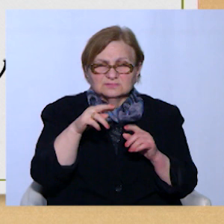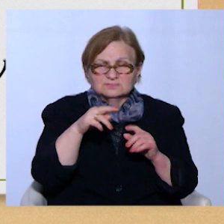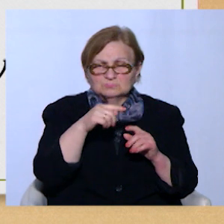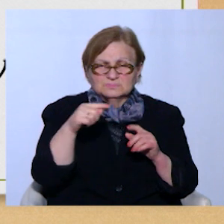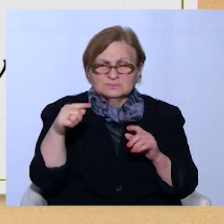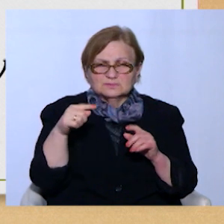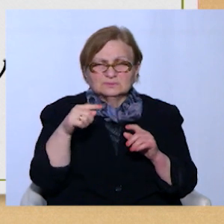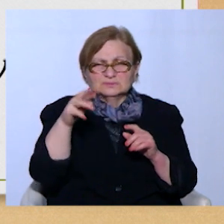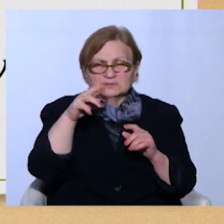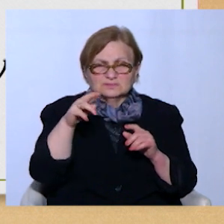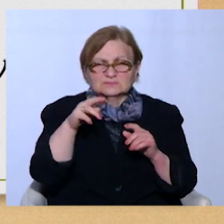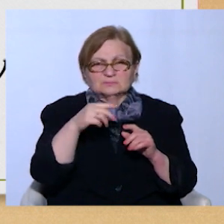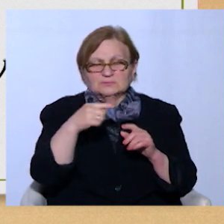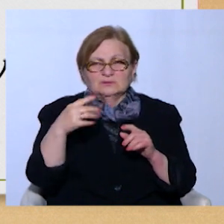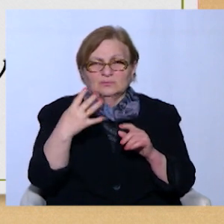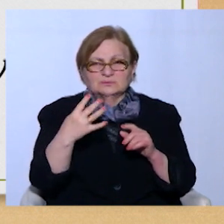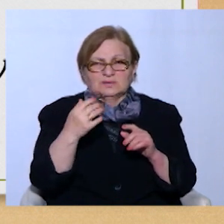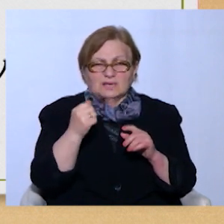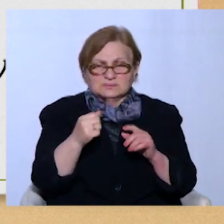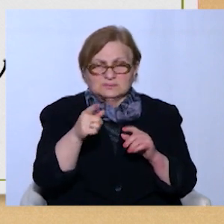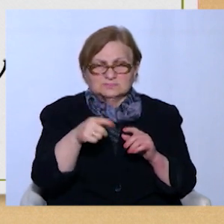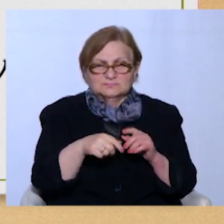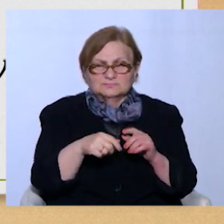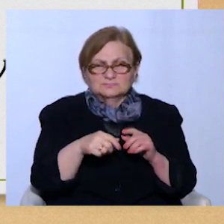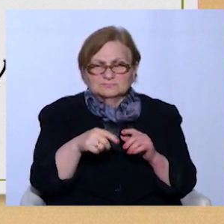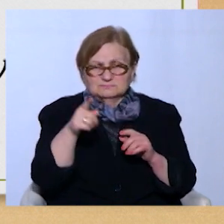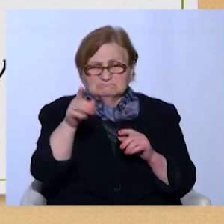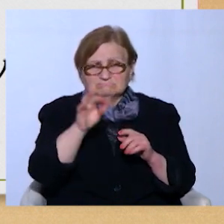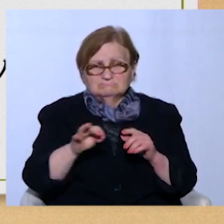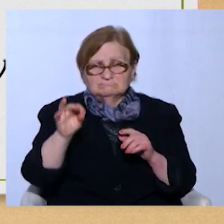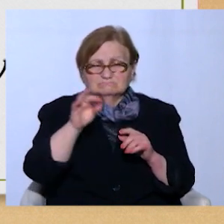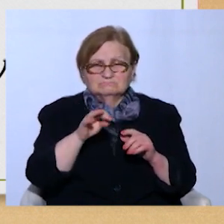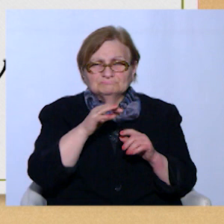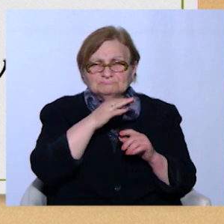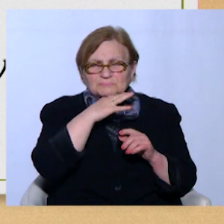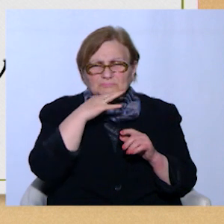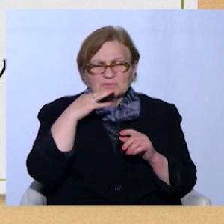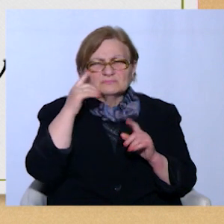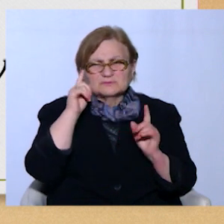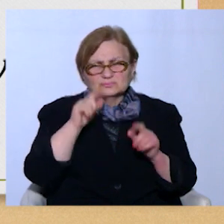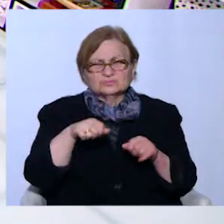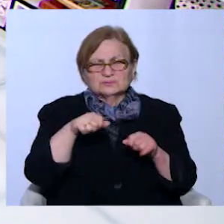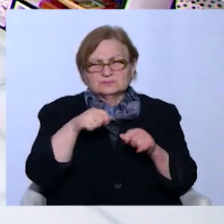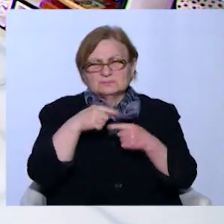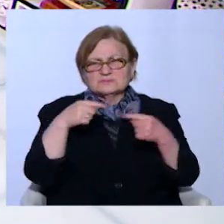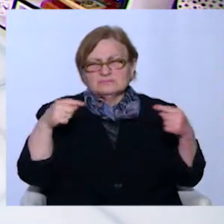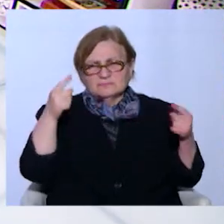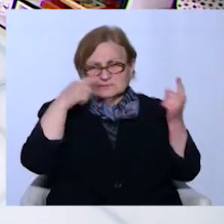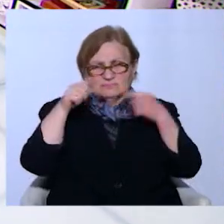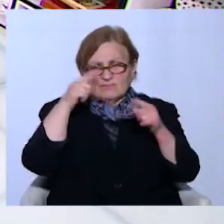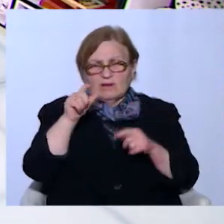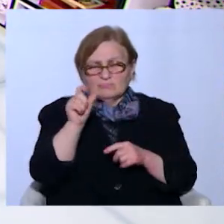მინუს დისკრიმინატი შეფარდებული 400-თან. ამაზეც ბევრი ამოცანის მოფიქრება შეიძლება. უნდა გაითვალისწინოთ,